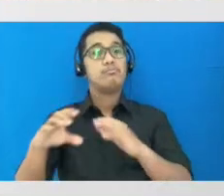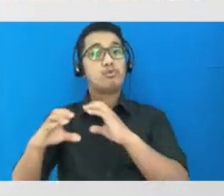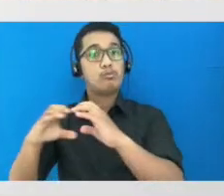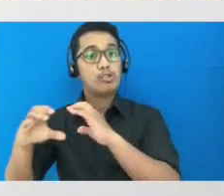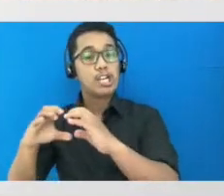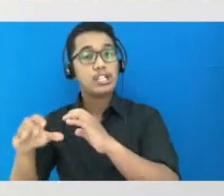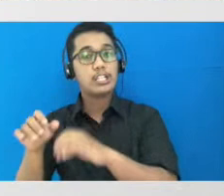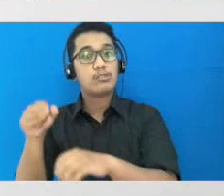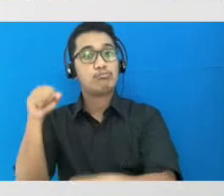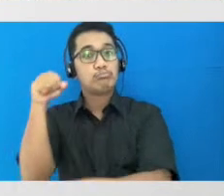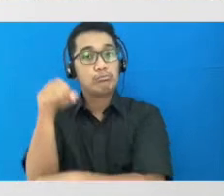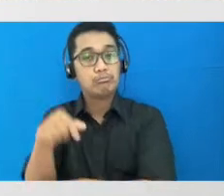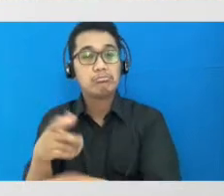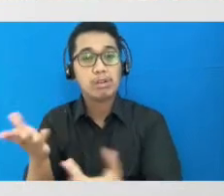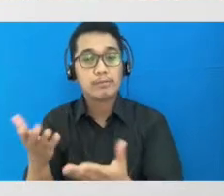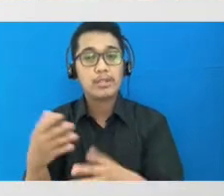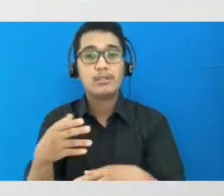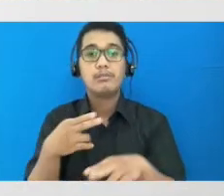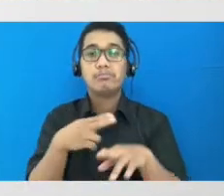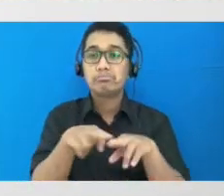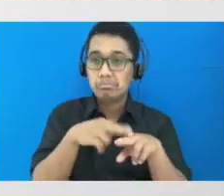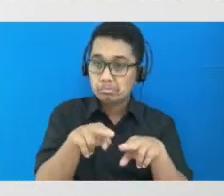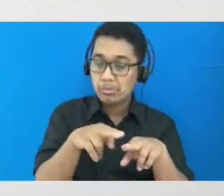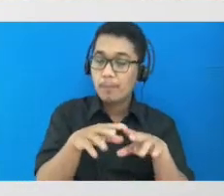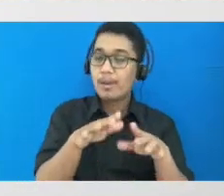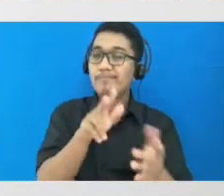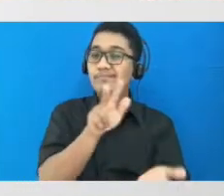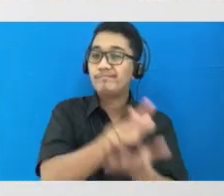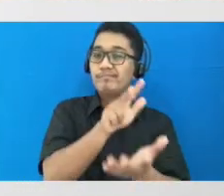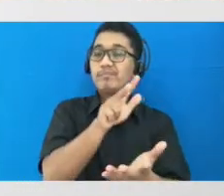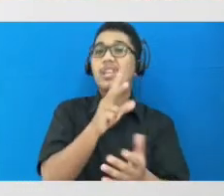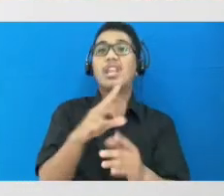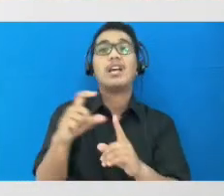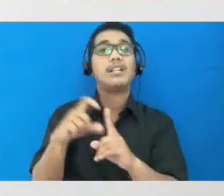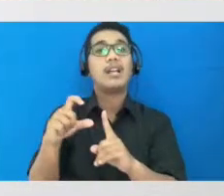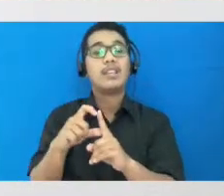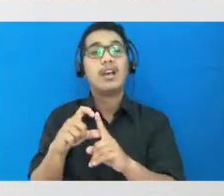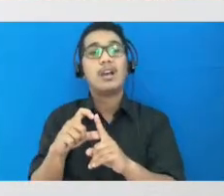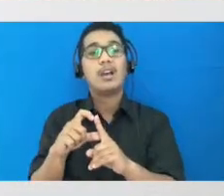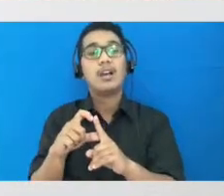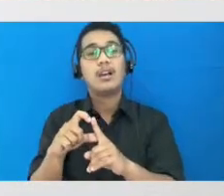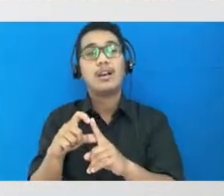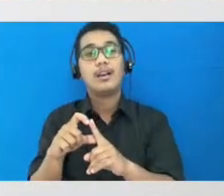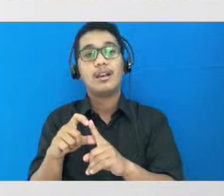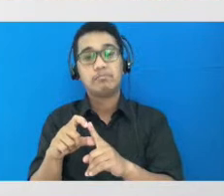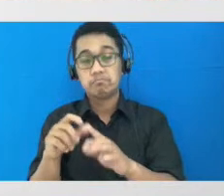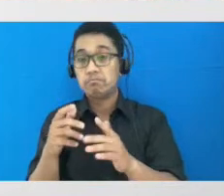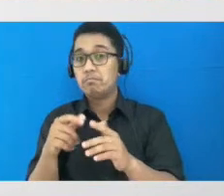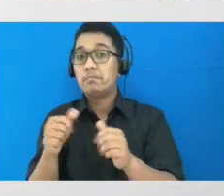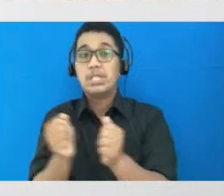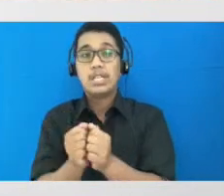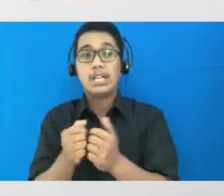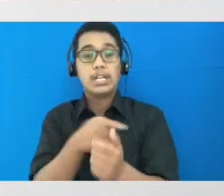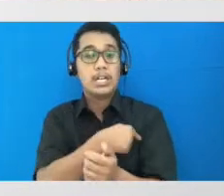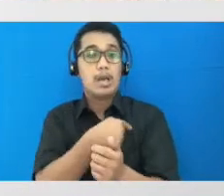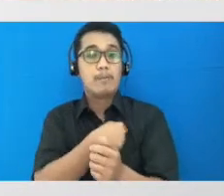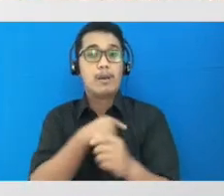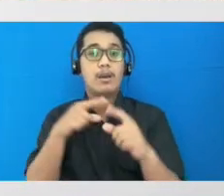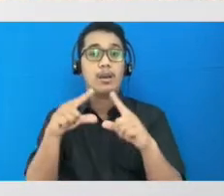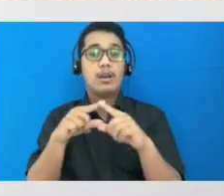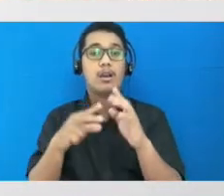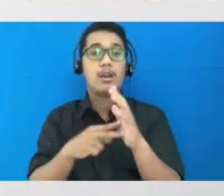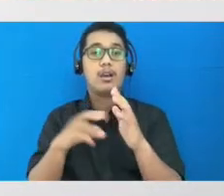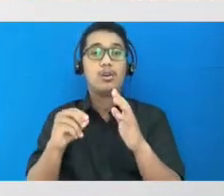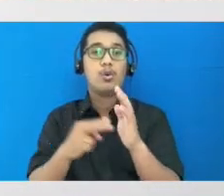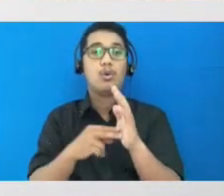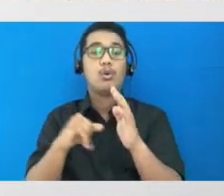melakukan verifikasi kevalidan data dengan mengecek anonimitas dengan mengecek secara